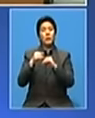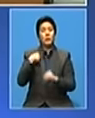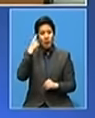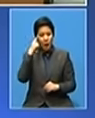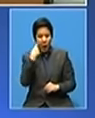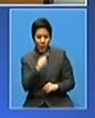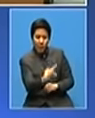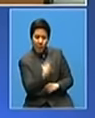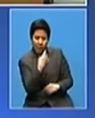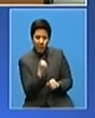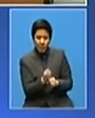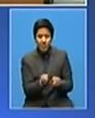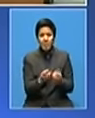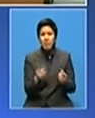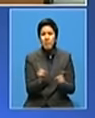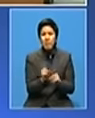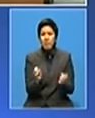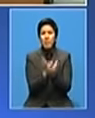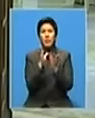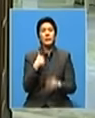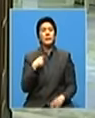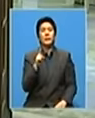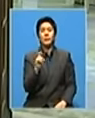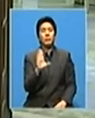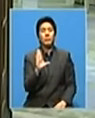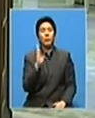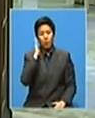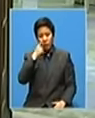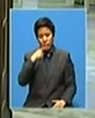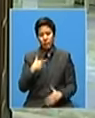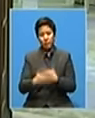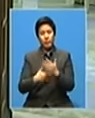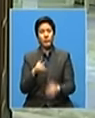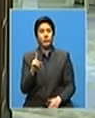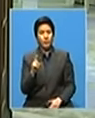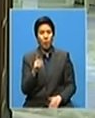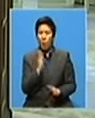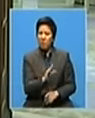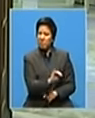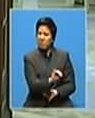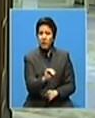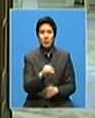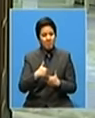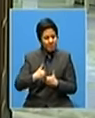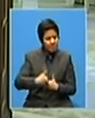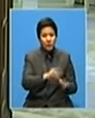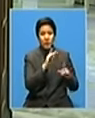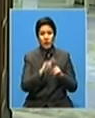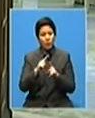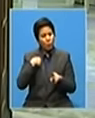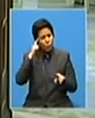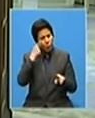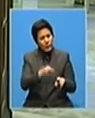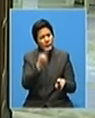เข้ามาสร้างสถานการณ์นะครับมันจะทำให้ประเทศเราเดินหน้าต่อไปไม่ได้นะครับคนเหล่านี้ไม่ดีเลยนะครับไม่ทราบคิดอะไ